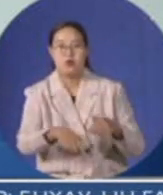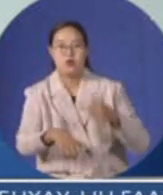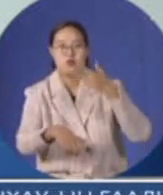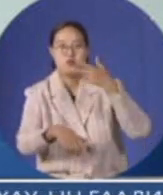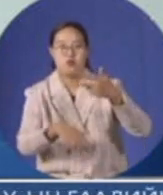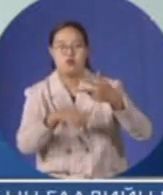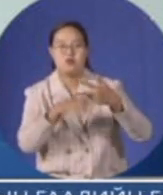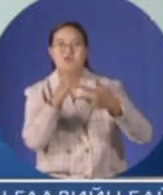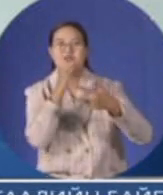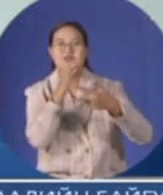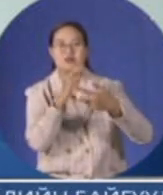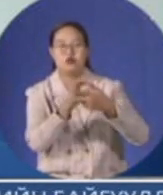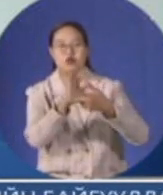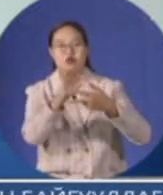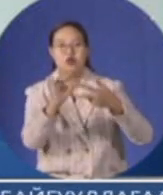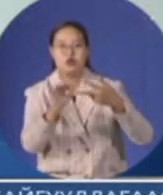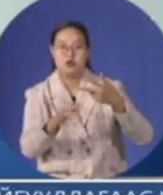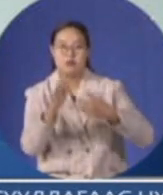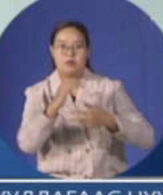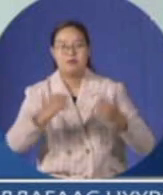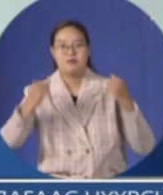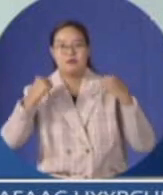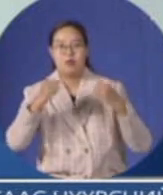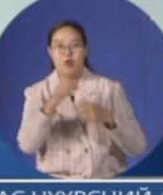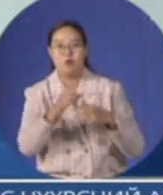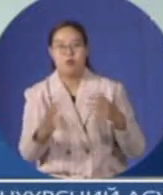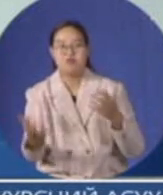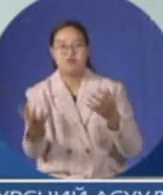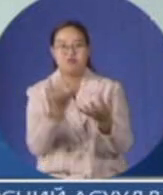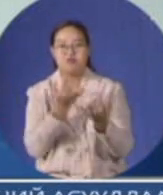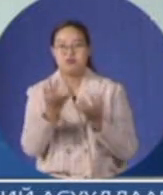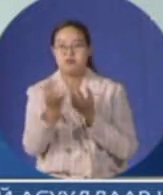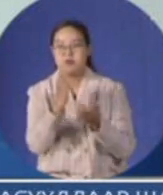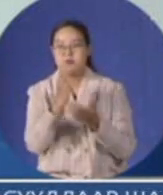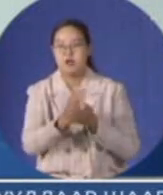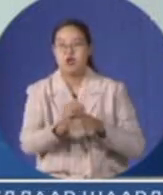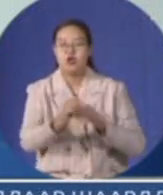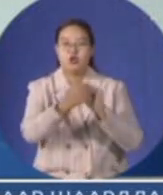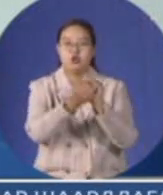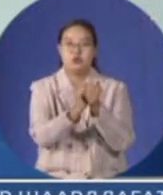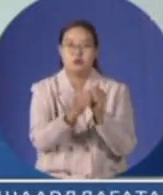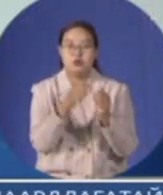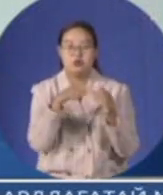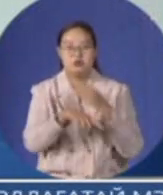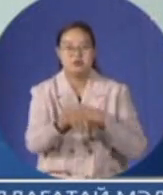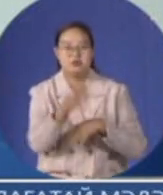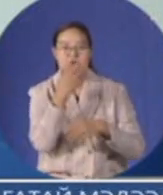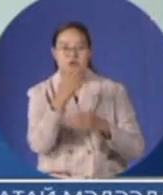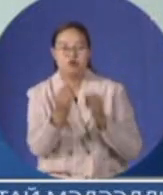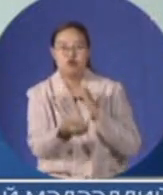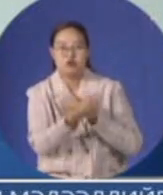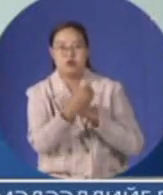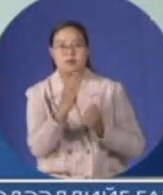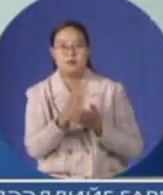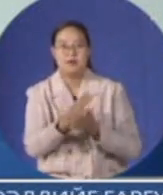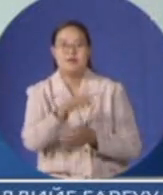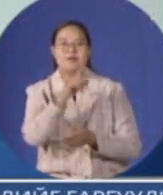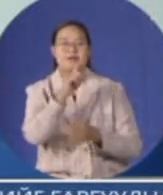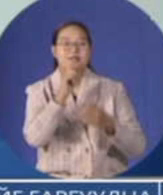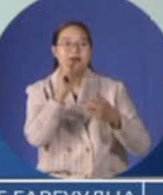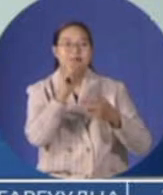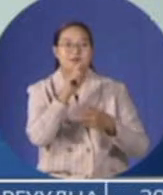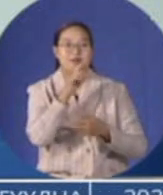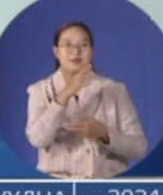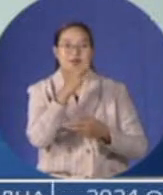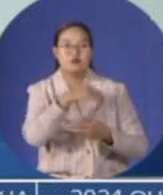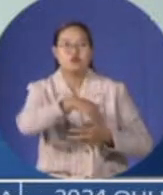үеийнхний одоо бас тамирчид уран цугларсан бас спортын төрлүүдээс бас онцлог болж байгаа. Насан туршид залуучууд өсвөр үеийн